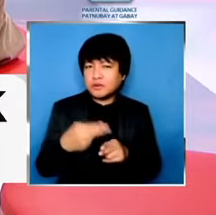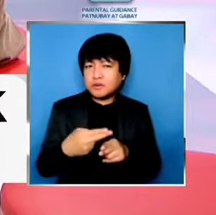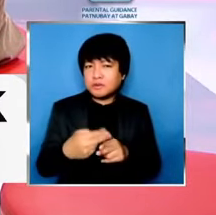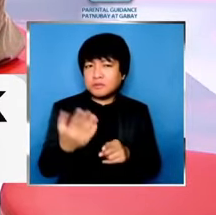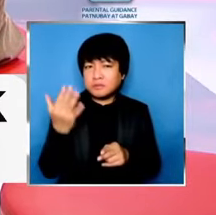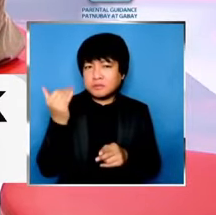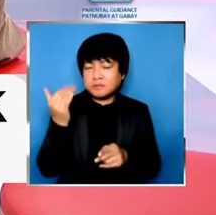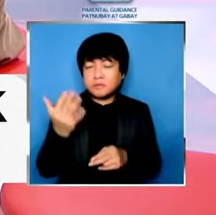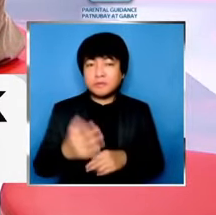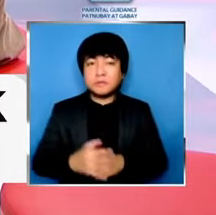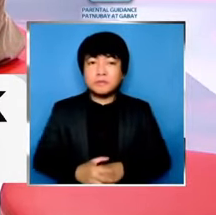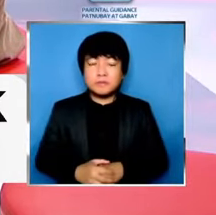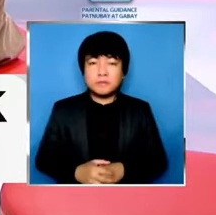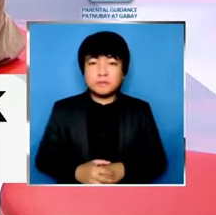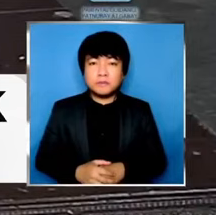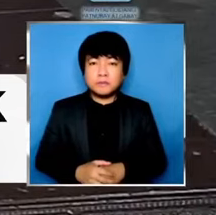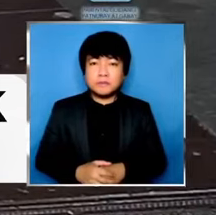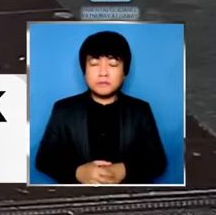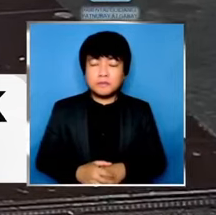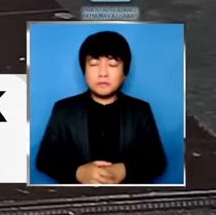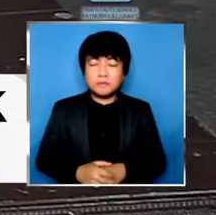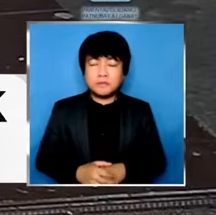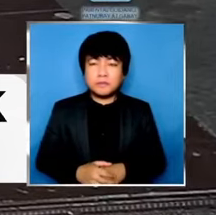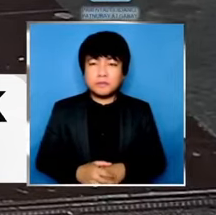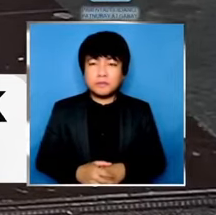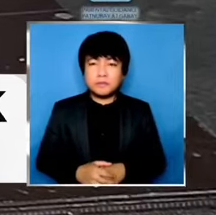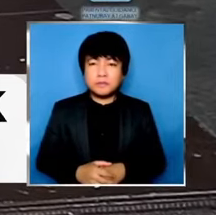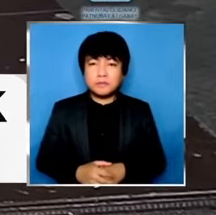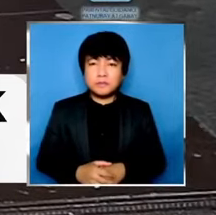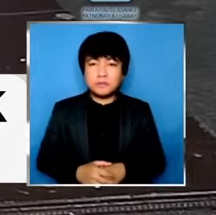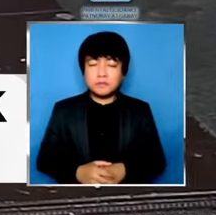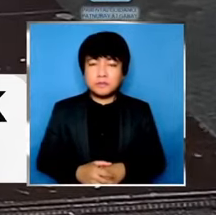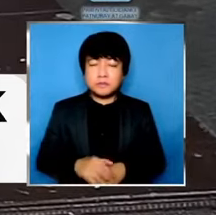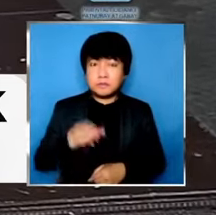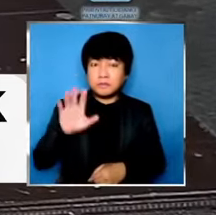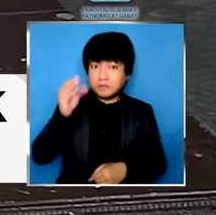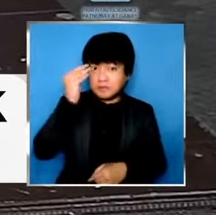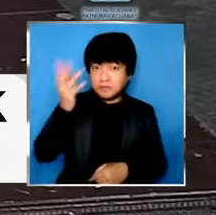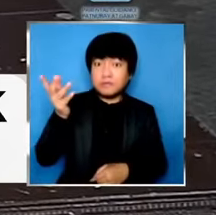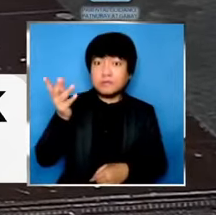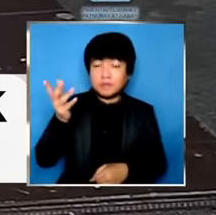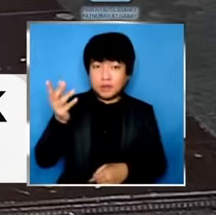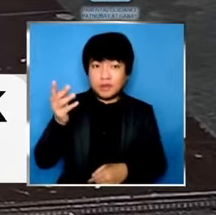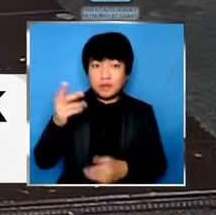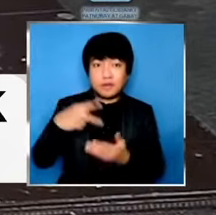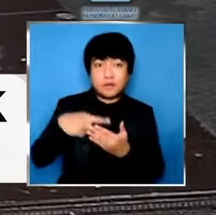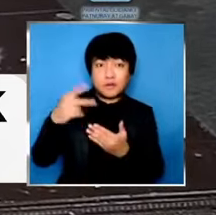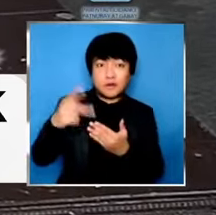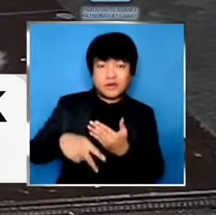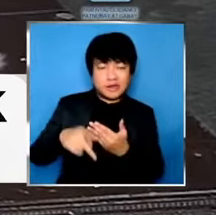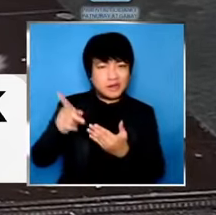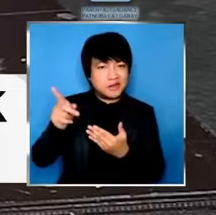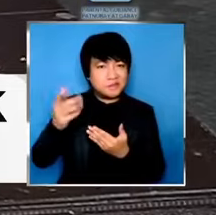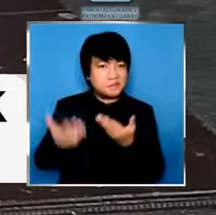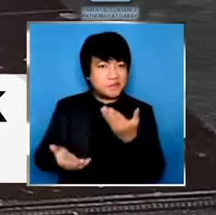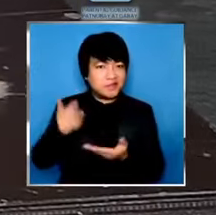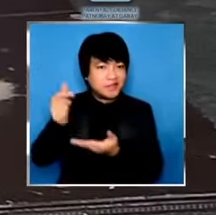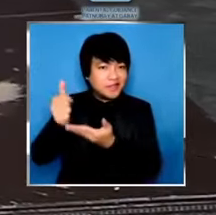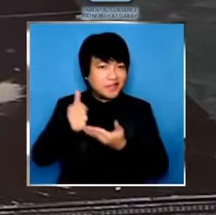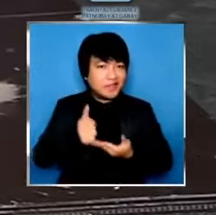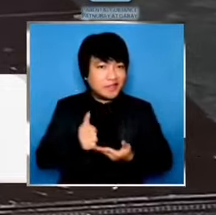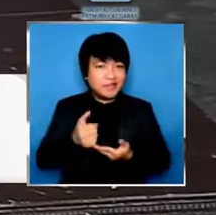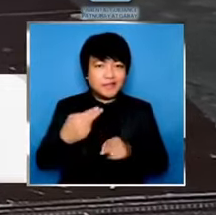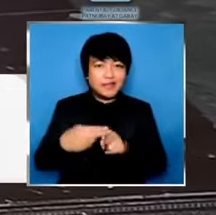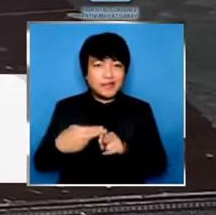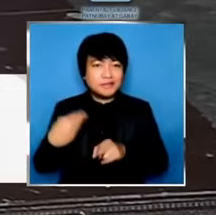Oh, Kuya Kim, sa programa niyo po, ito na naman po, tutulungan niyo na naman ang Malabonso. Naghumingi po